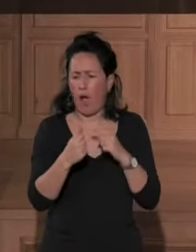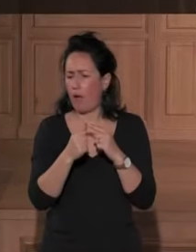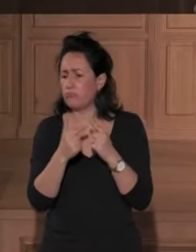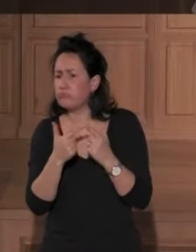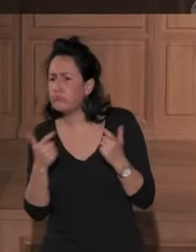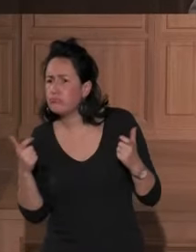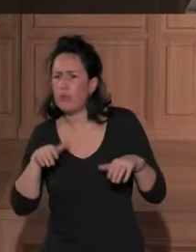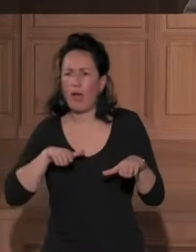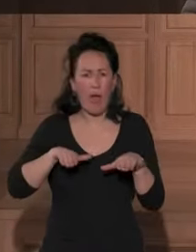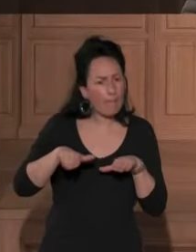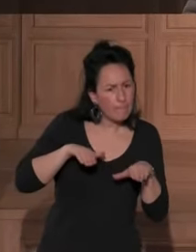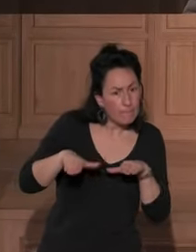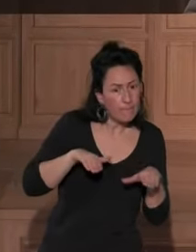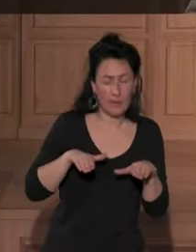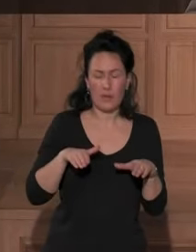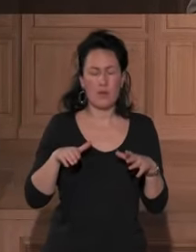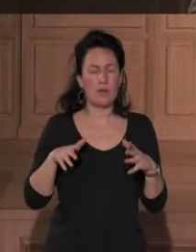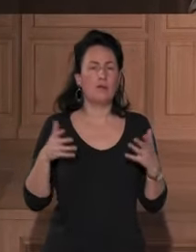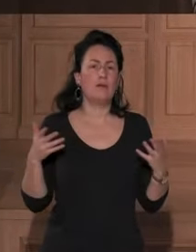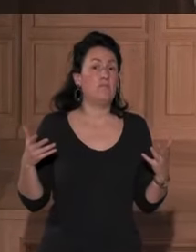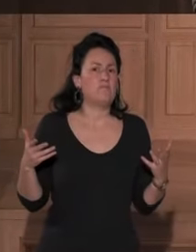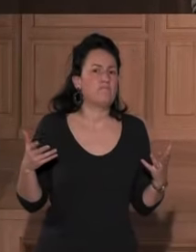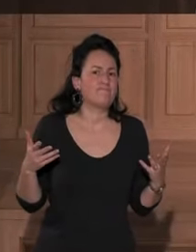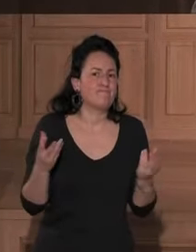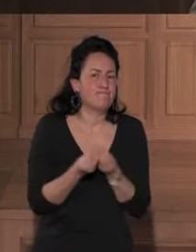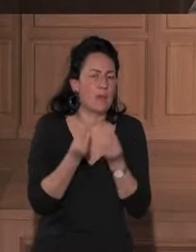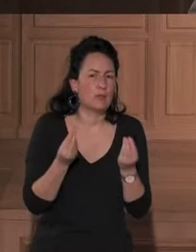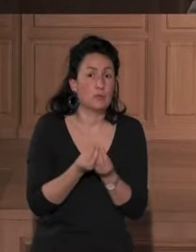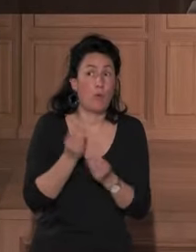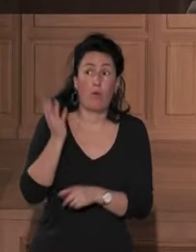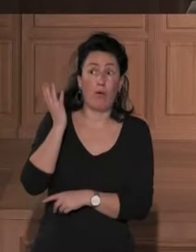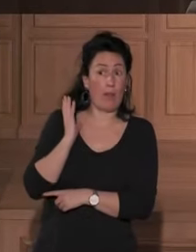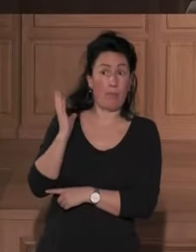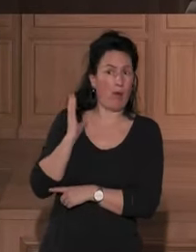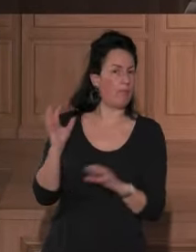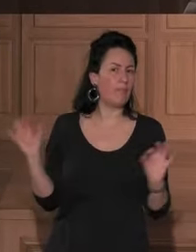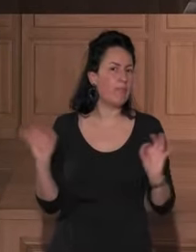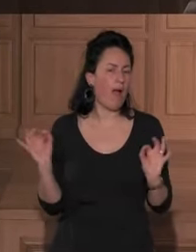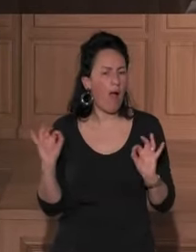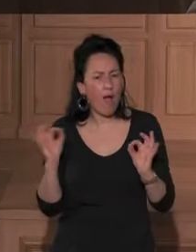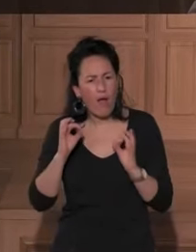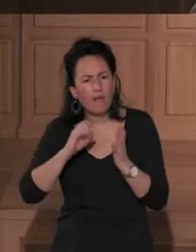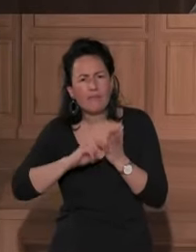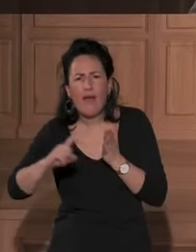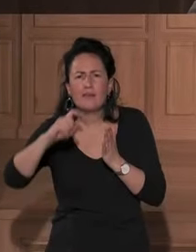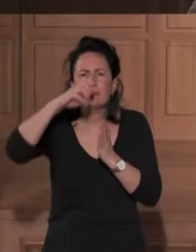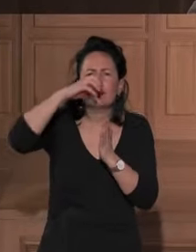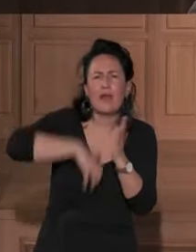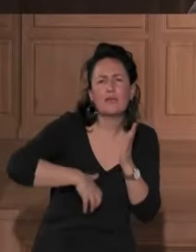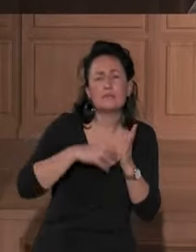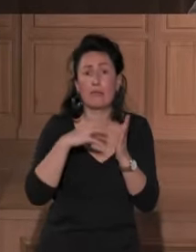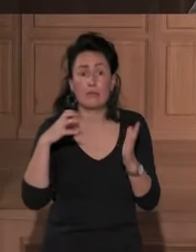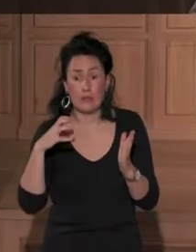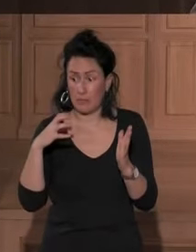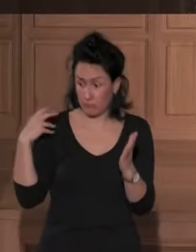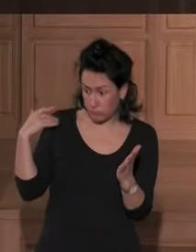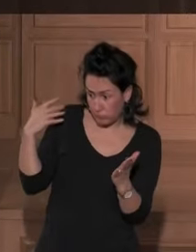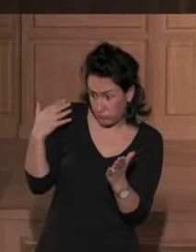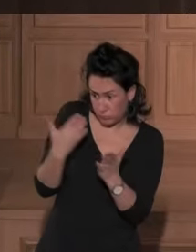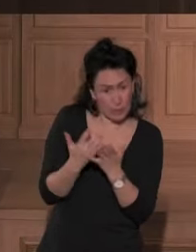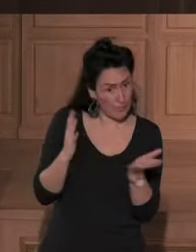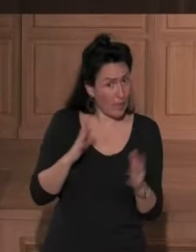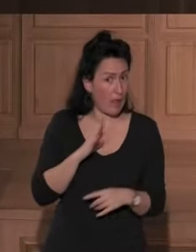rap. Malheureusement, je pense pas, enfin, en tout cas à mon époque, il n'y avait pas d'écrit. Peut-être que depuis, il y a des gens qui ont écrit dessus.